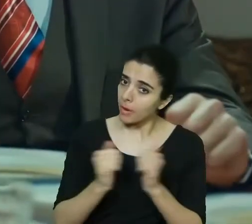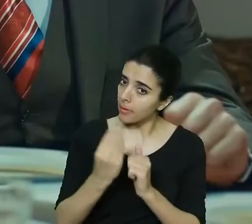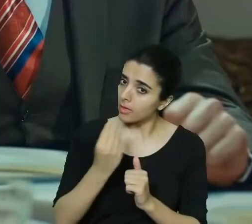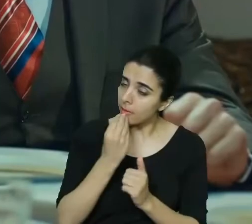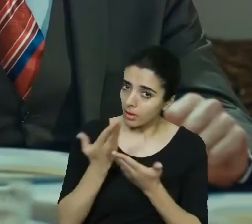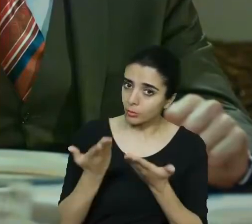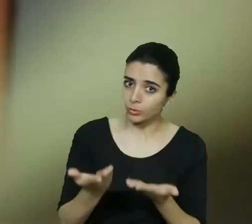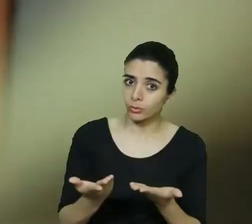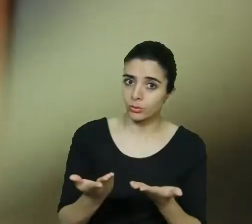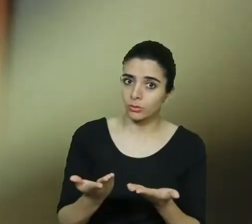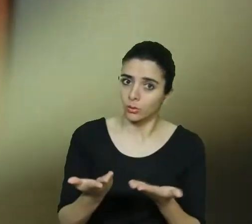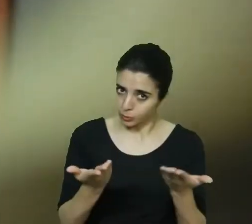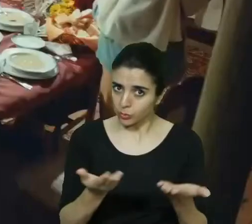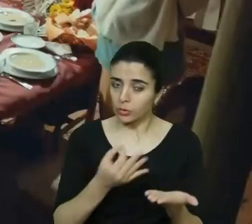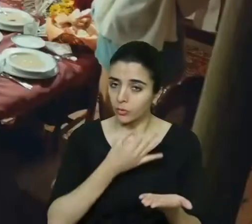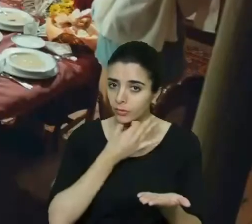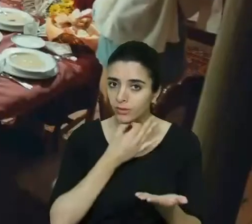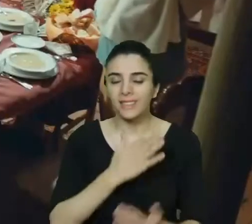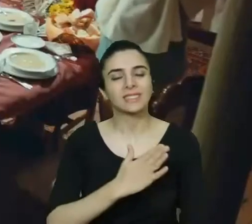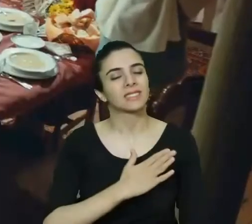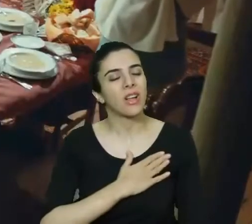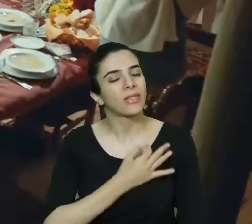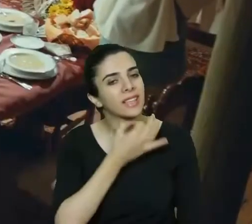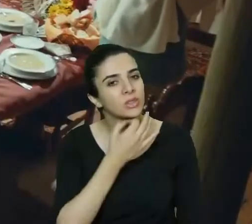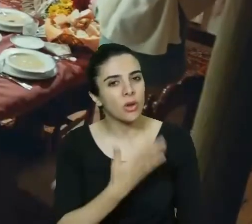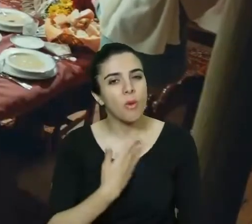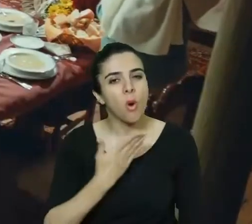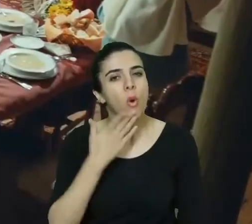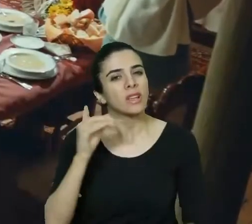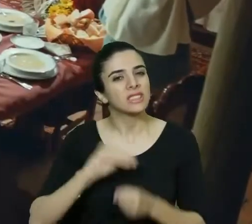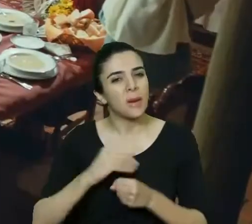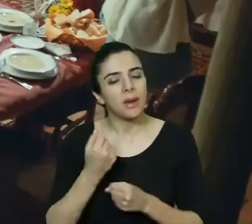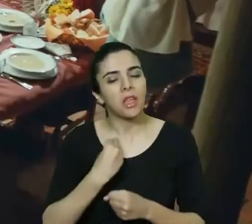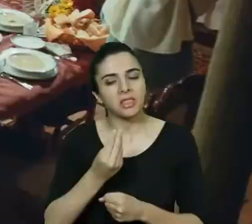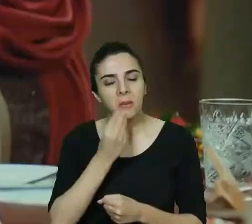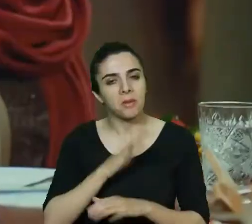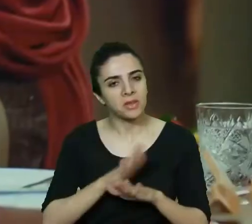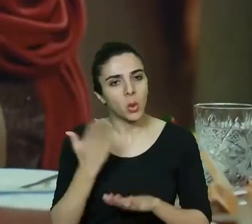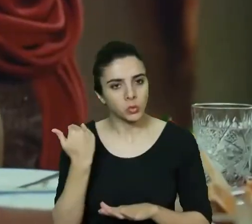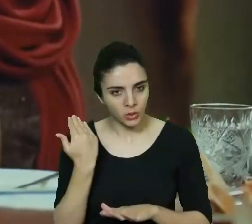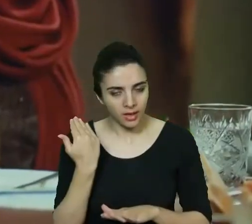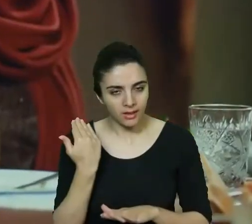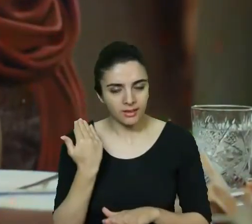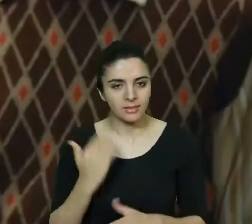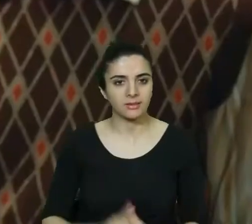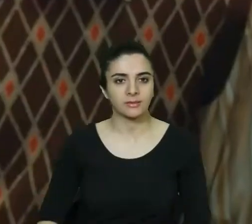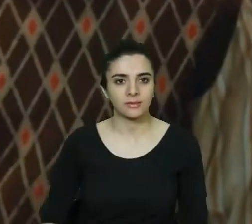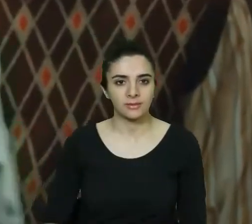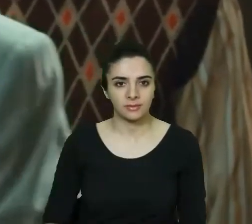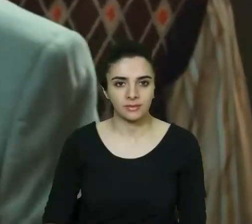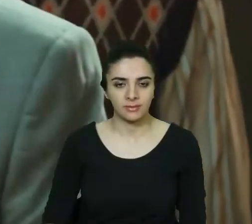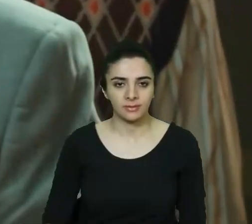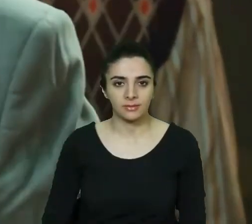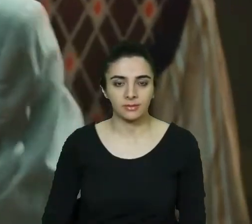bir şey yiyelim beraber. Buyurun. Sağ olun. Teşekkür ederim. Okulda biraz atıştırmıştım. Emine